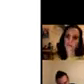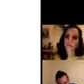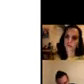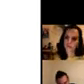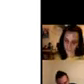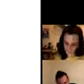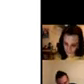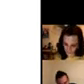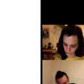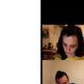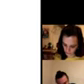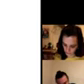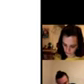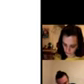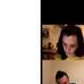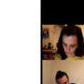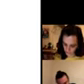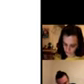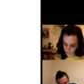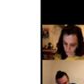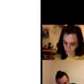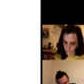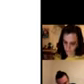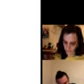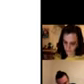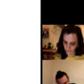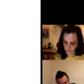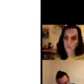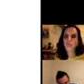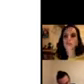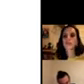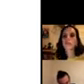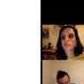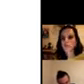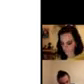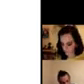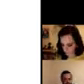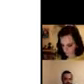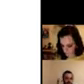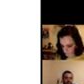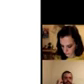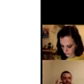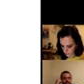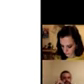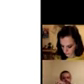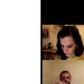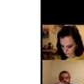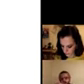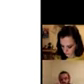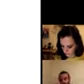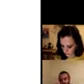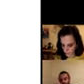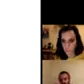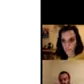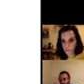alanda proje yapmak hep çoğu insan için sancılı bir süreç değişimden dolayı. Ve farklı öncelikleri, farklı istekleri olan